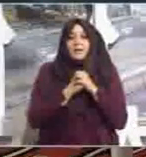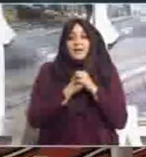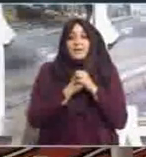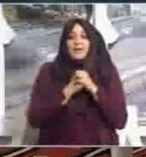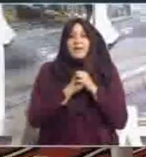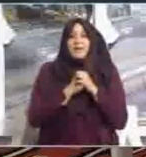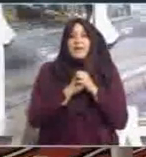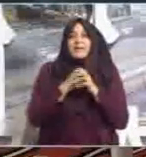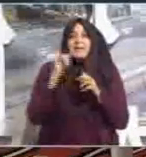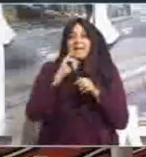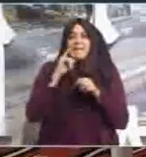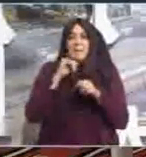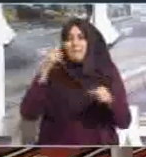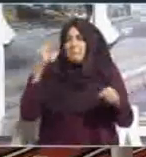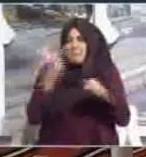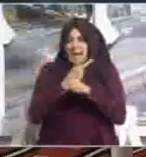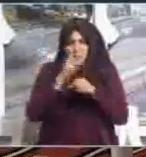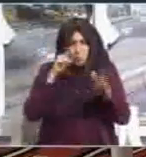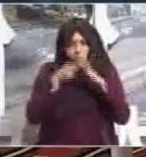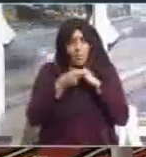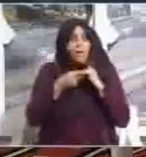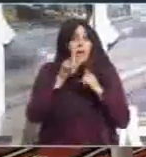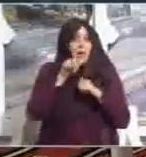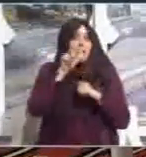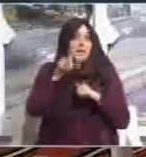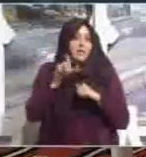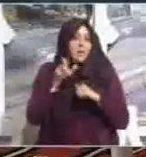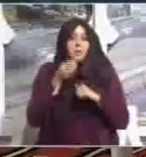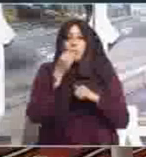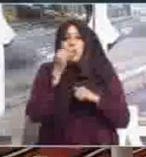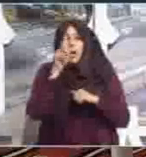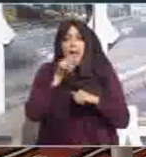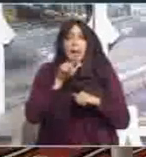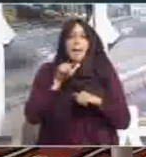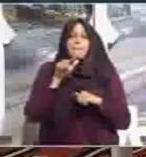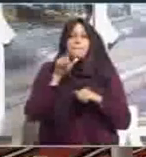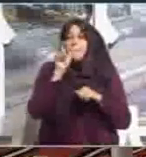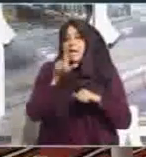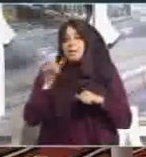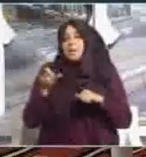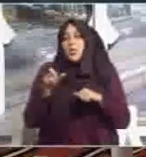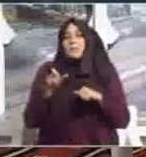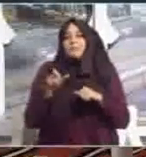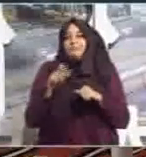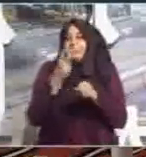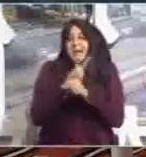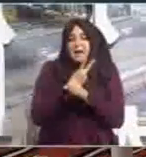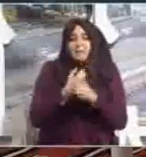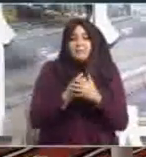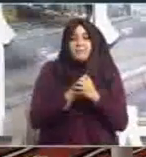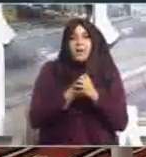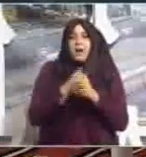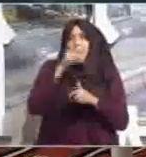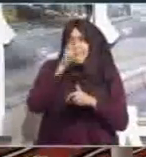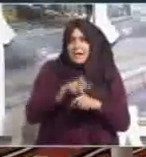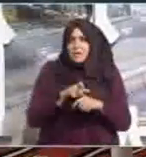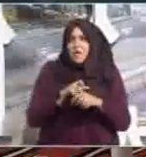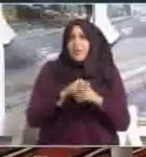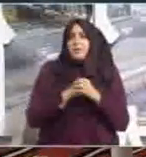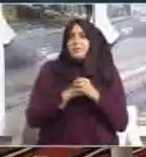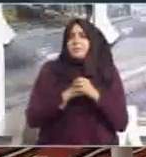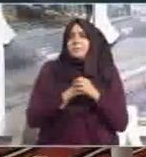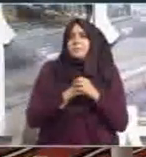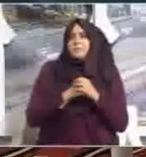تجسد فيه الشر، لأن في الدنيا كان خير وكان شر، هذا يخشى النبي صلى الله عليه وسلم من شجاعته